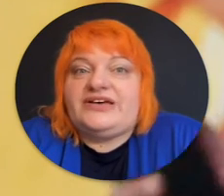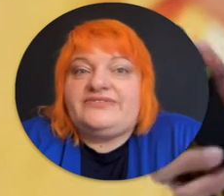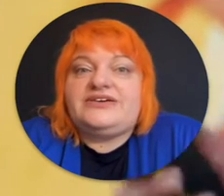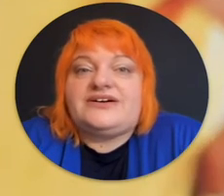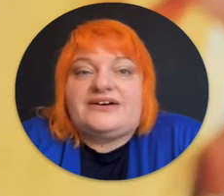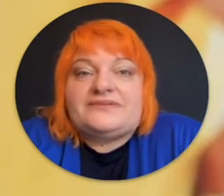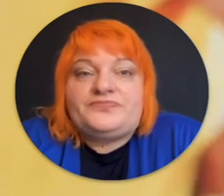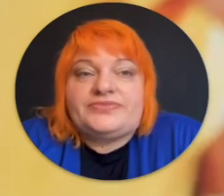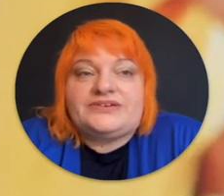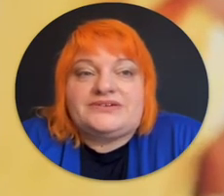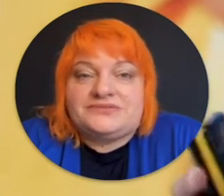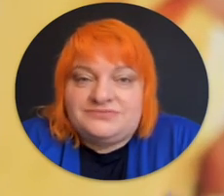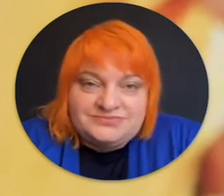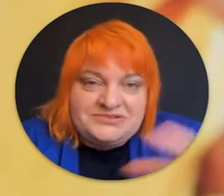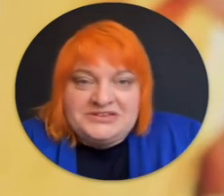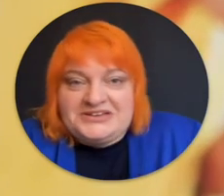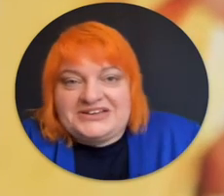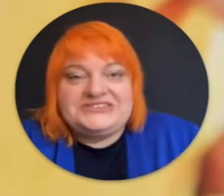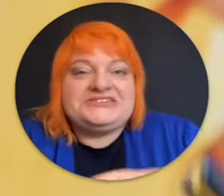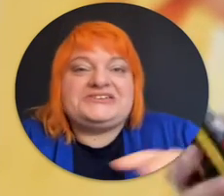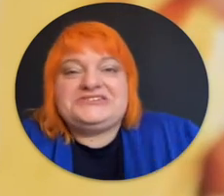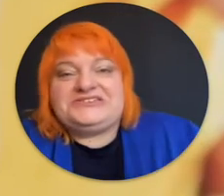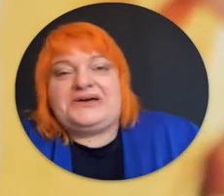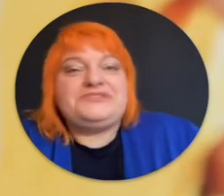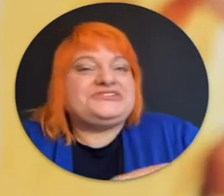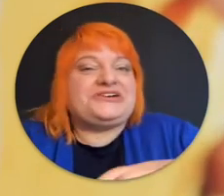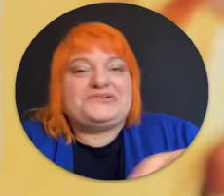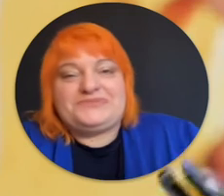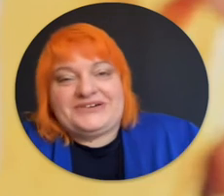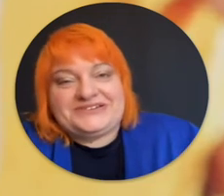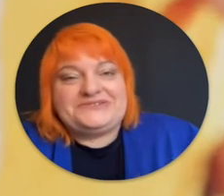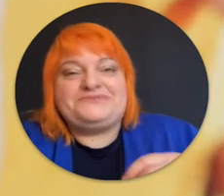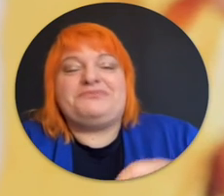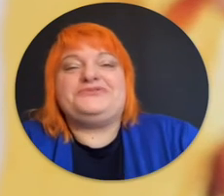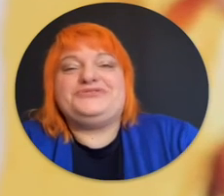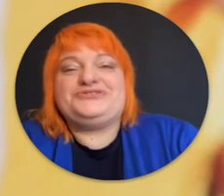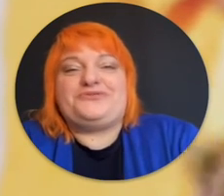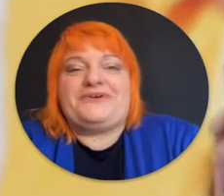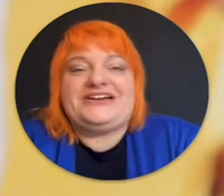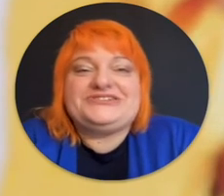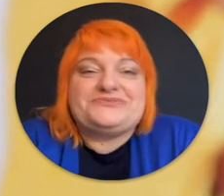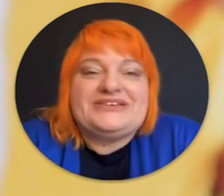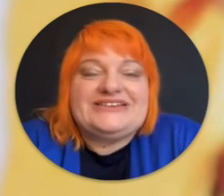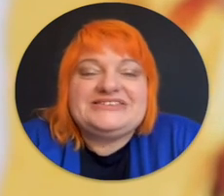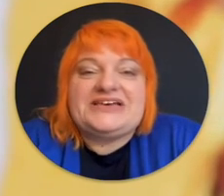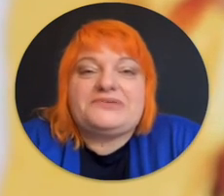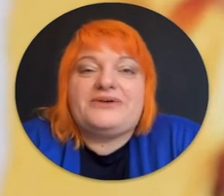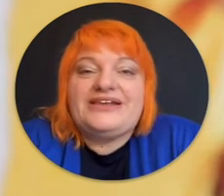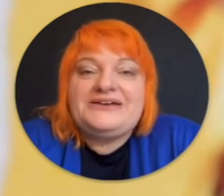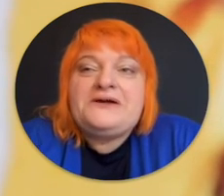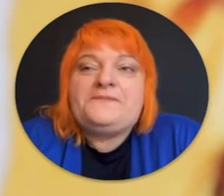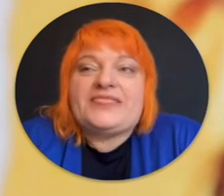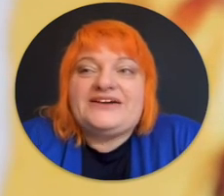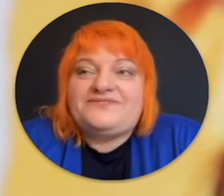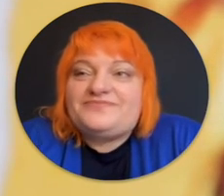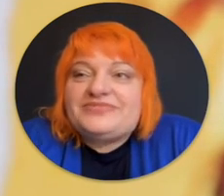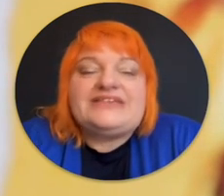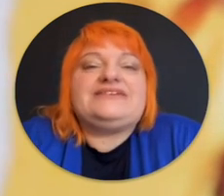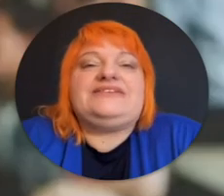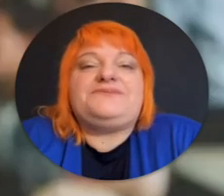мечта человека: катись, катись, яблочко по блюдечку, покажи мне леса и поля.